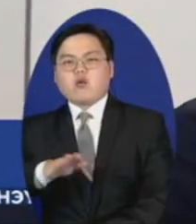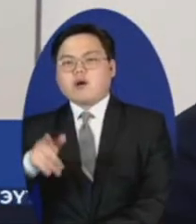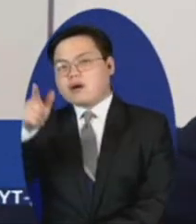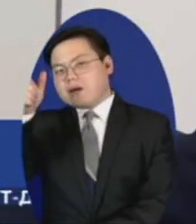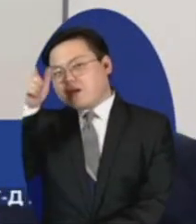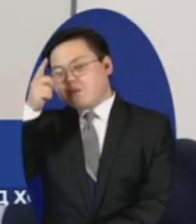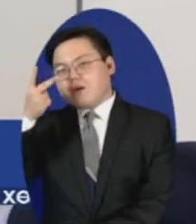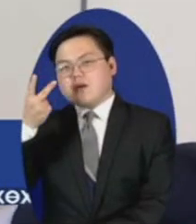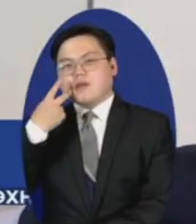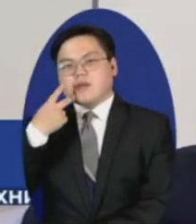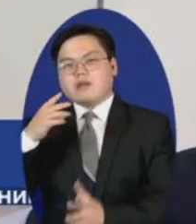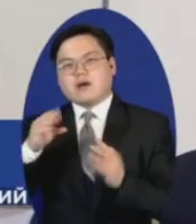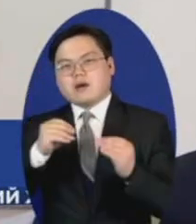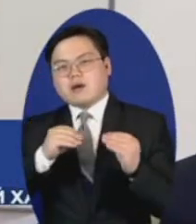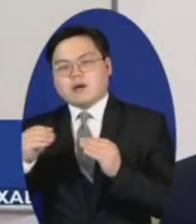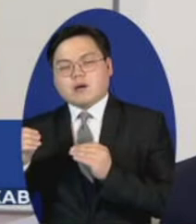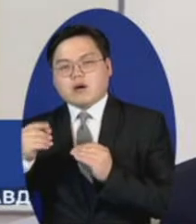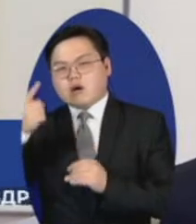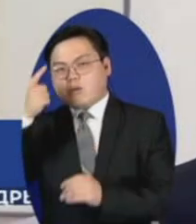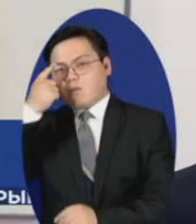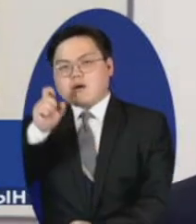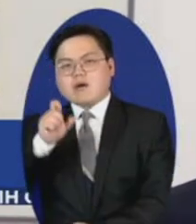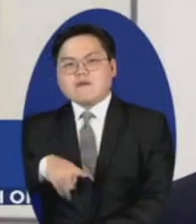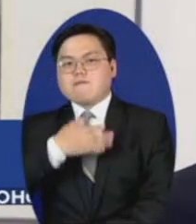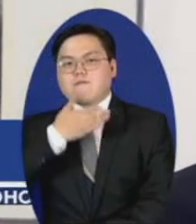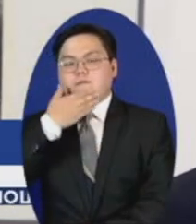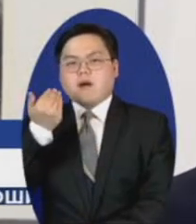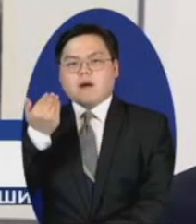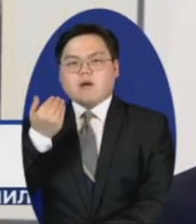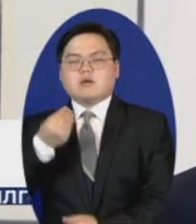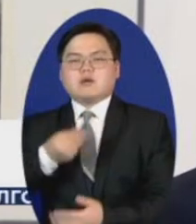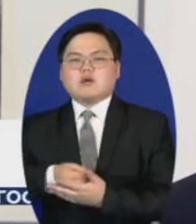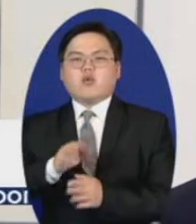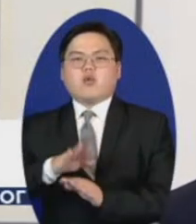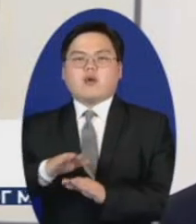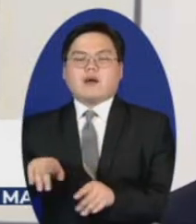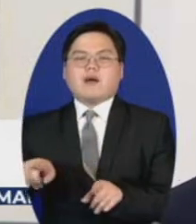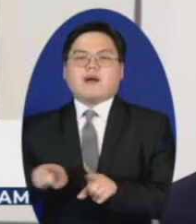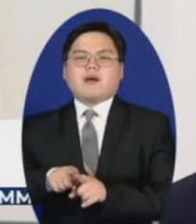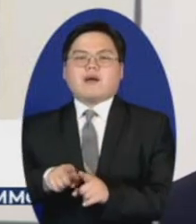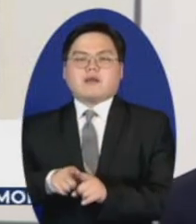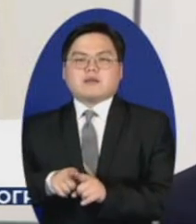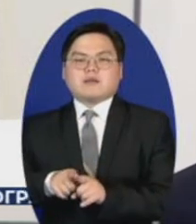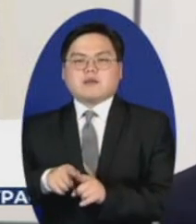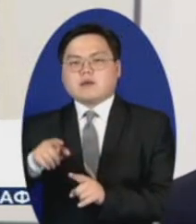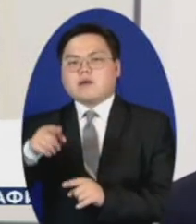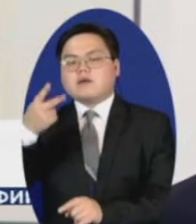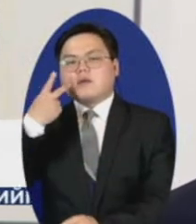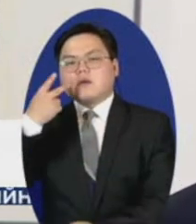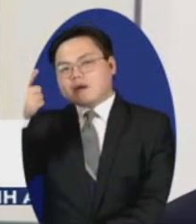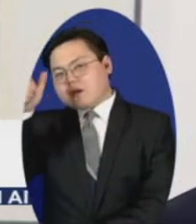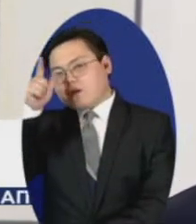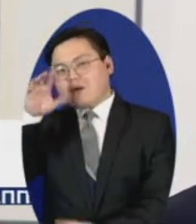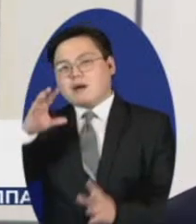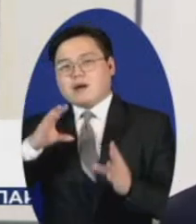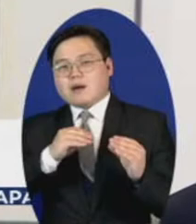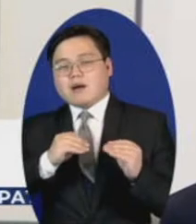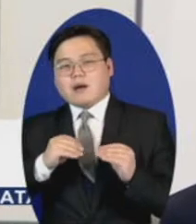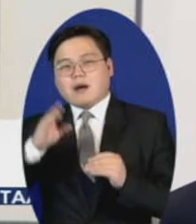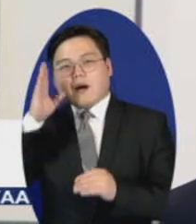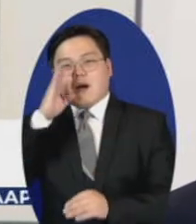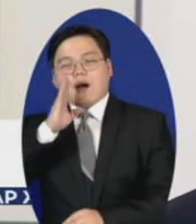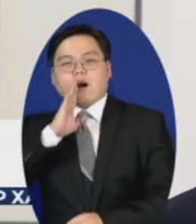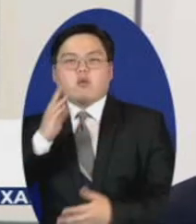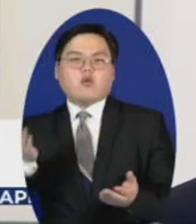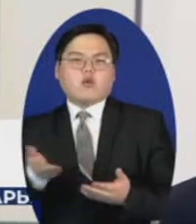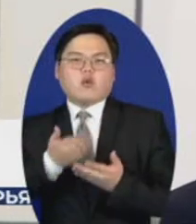яриад амарчлаад хүүхдүүд ч гэсэн амрын дотор германоор ярьж байгаа. Тэгээ ээж аав нарыг ерөөсөн монголоор яриач хэлгээл